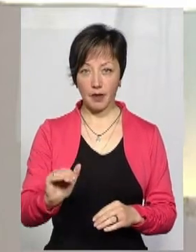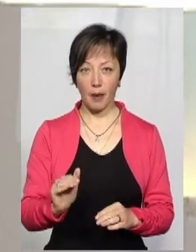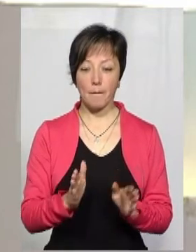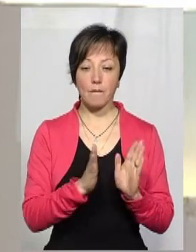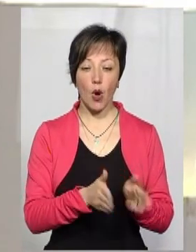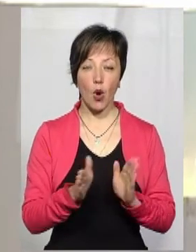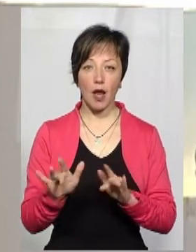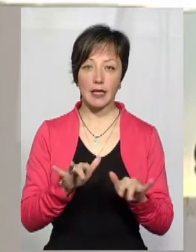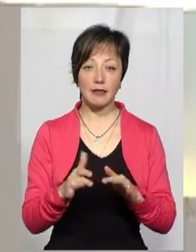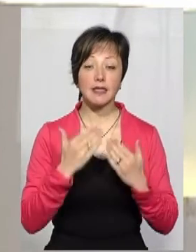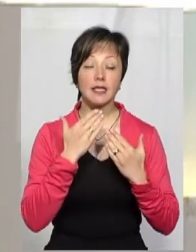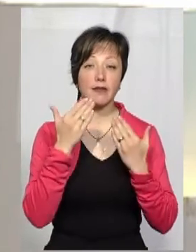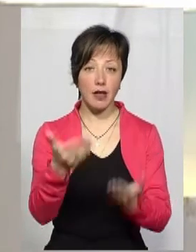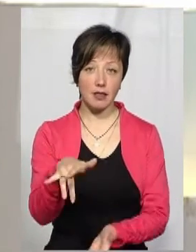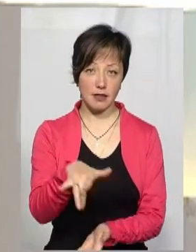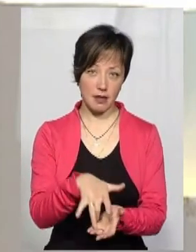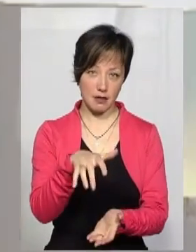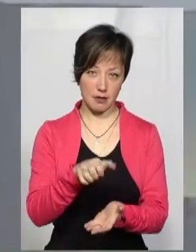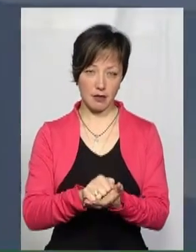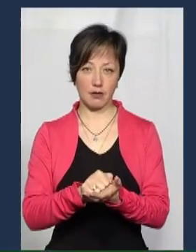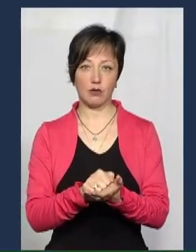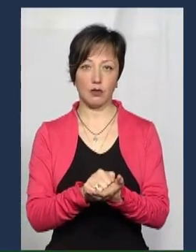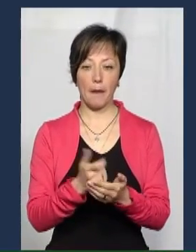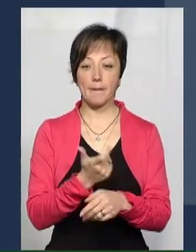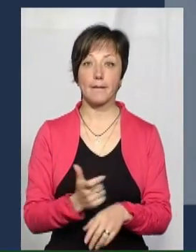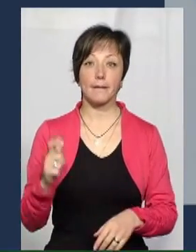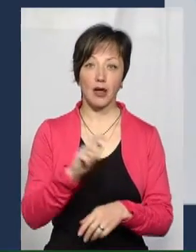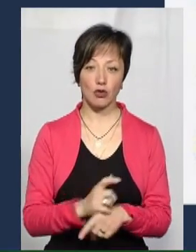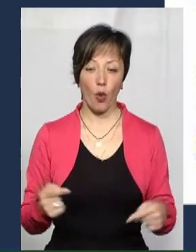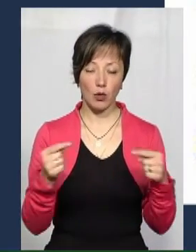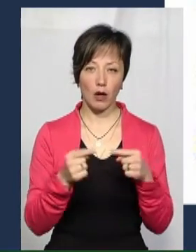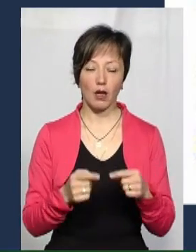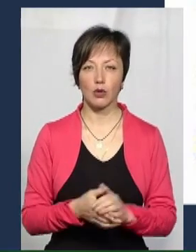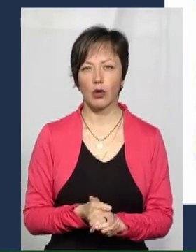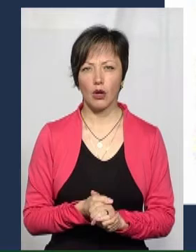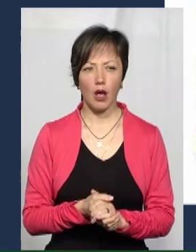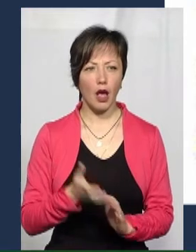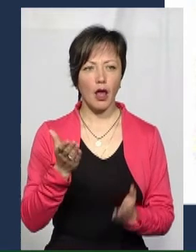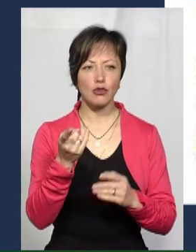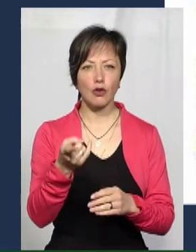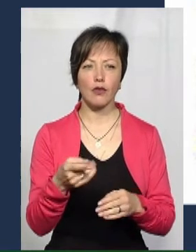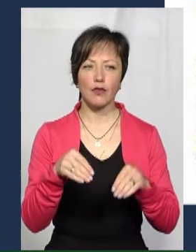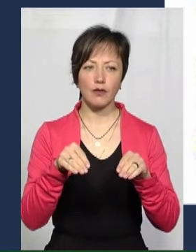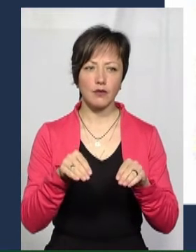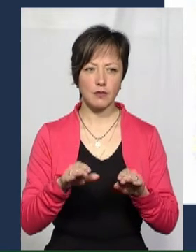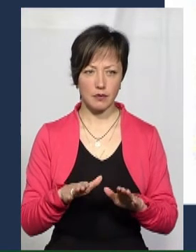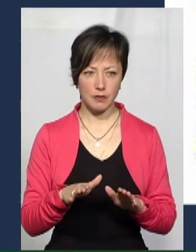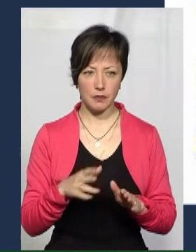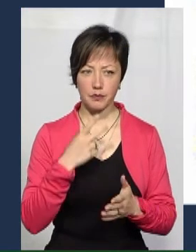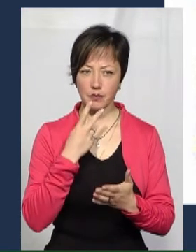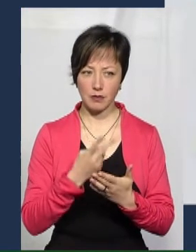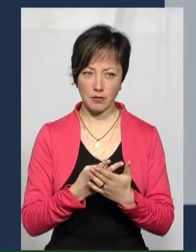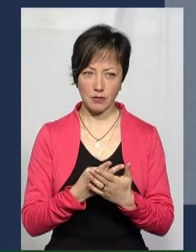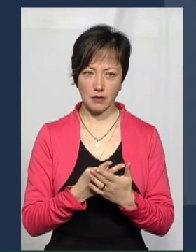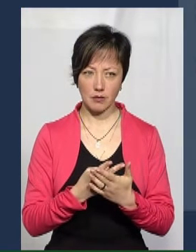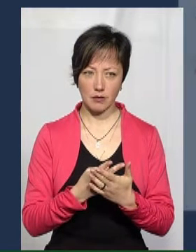дій при зверненні до центра зайнятості, уже так більш конкретно. Якщо ви вирішили надіслати заяву електронною